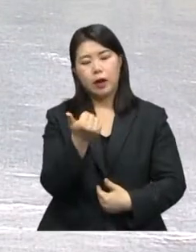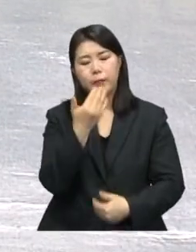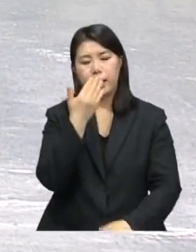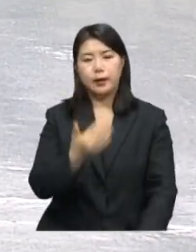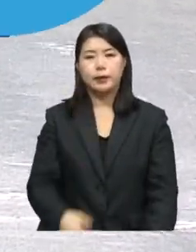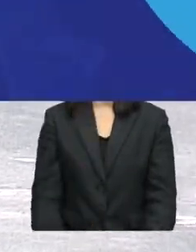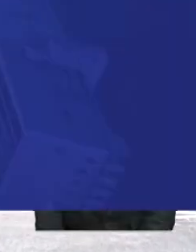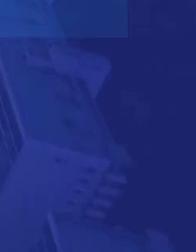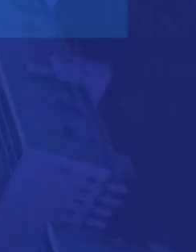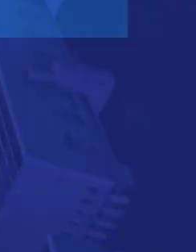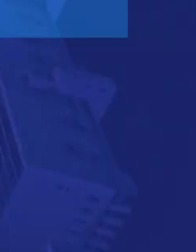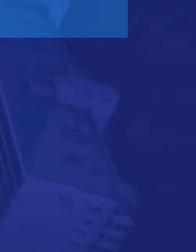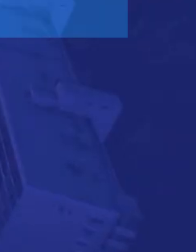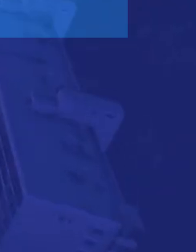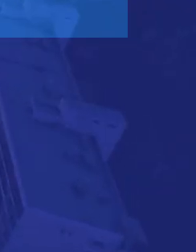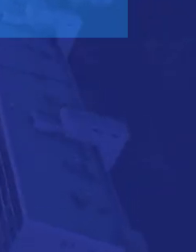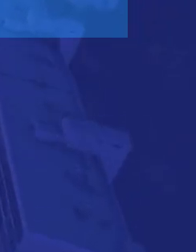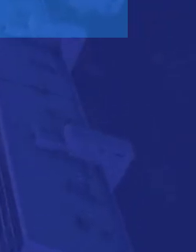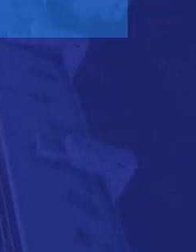있습니다